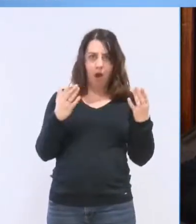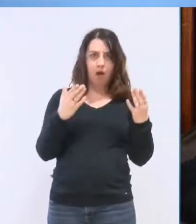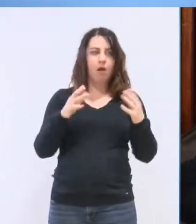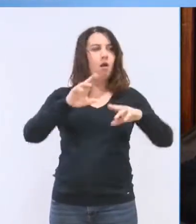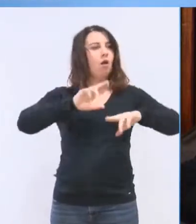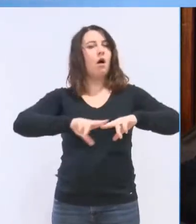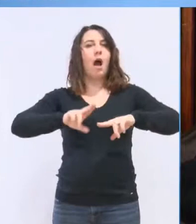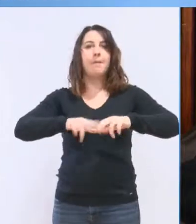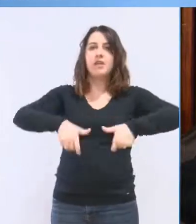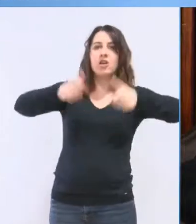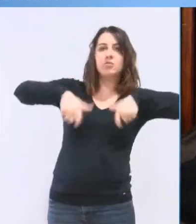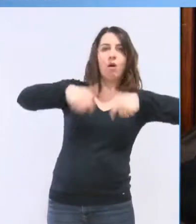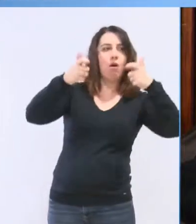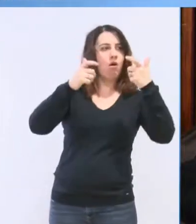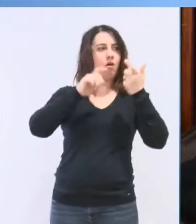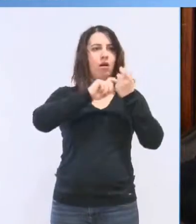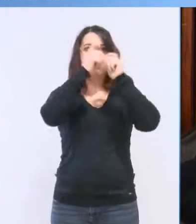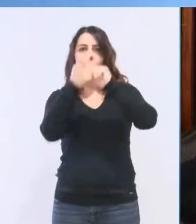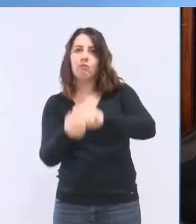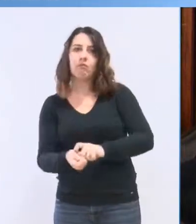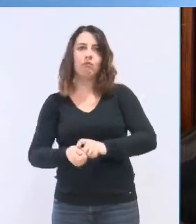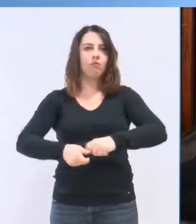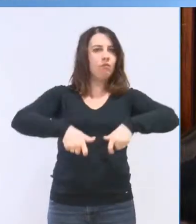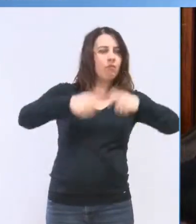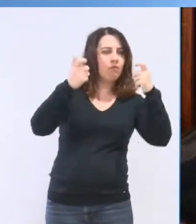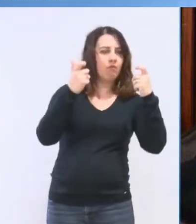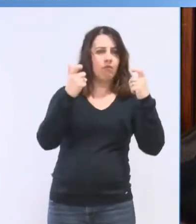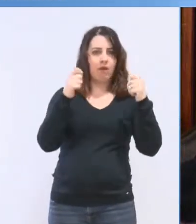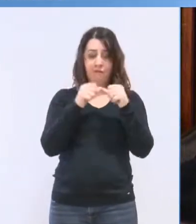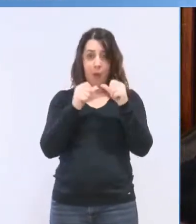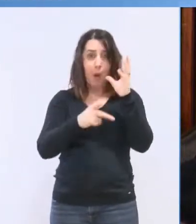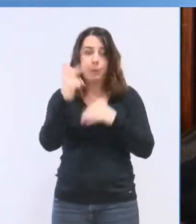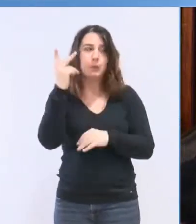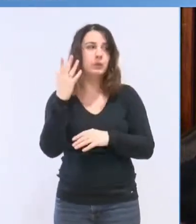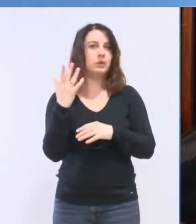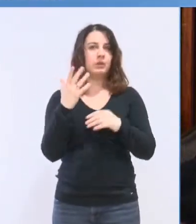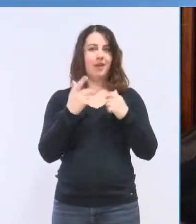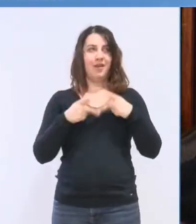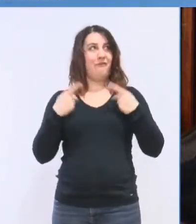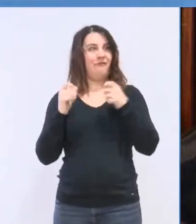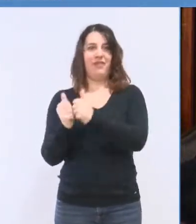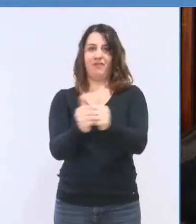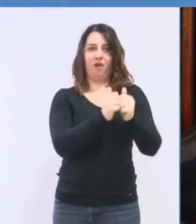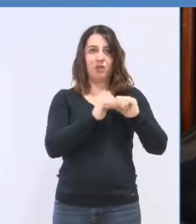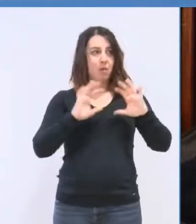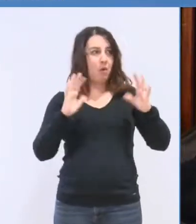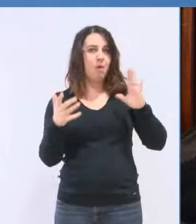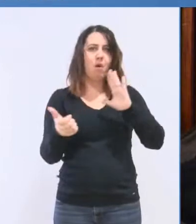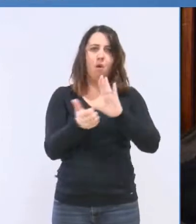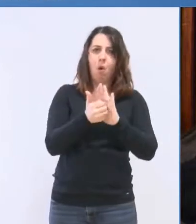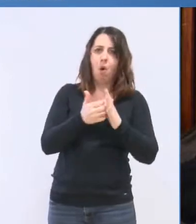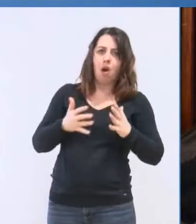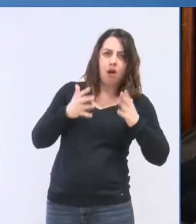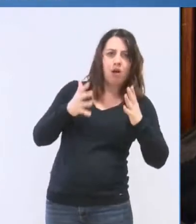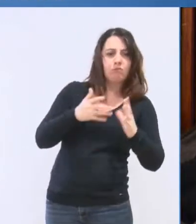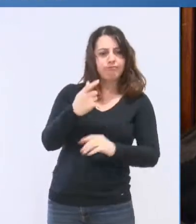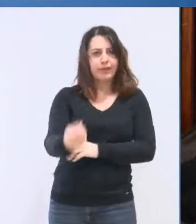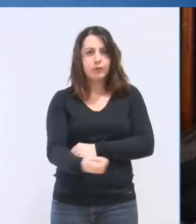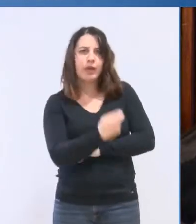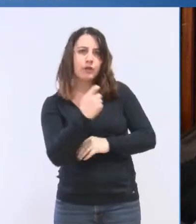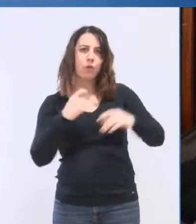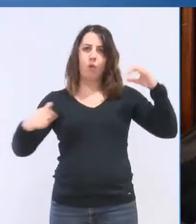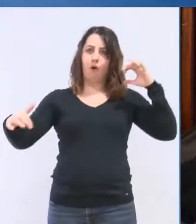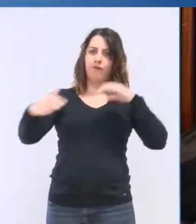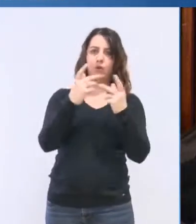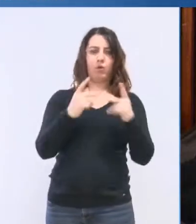urbain, la transition écologique, le vivre ensemble? Quel est notre rôle en tant qu'acteur dans l'éducation dans